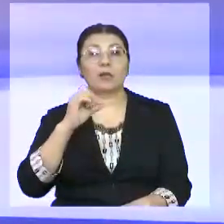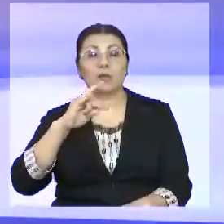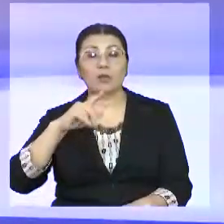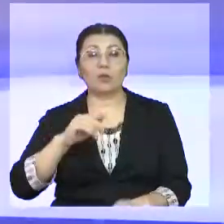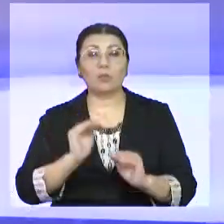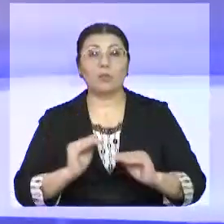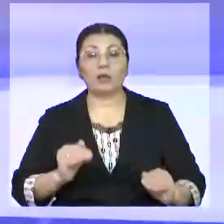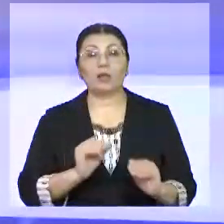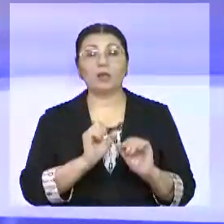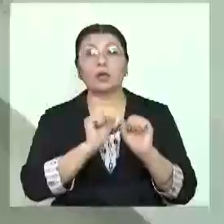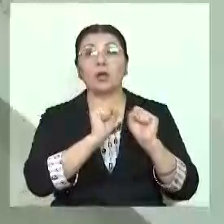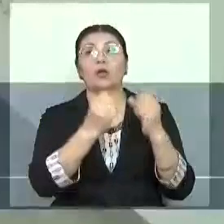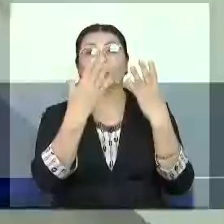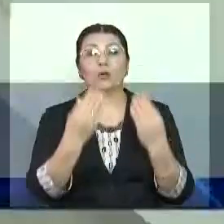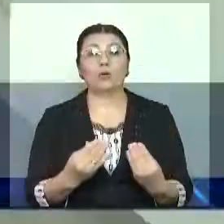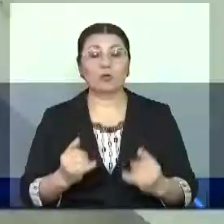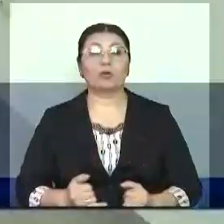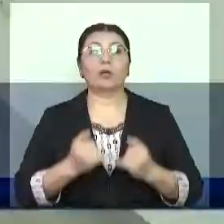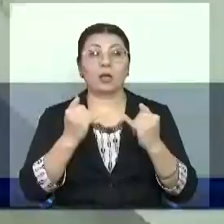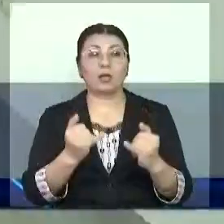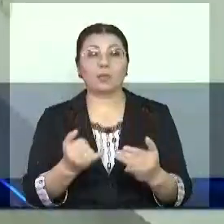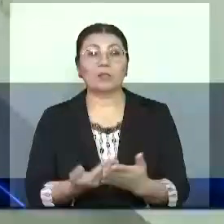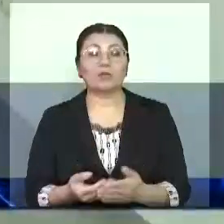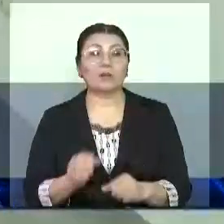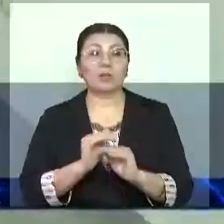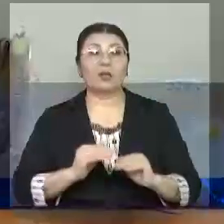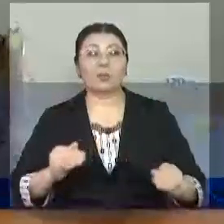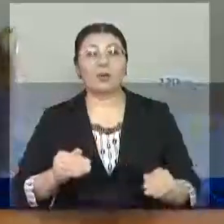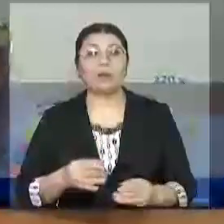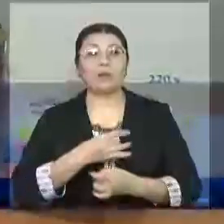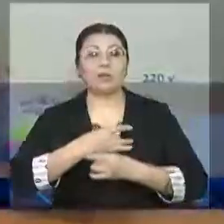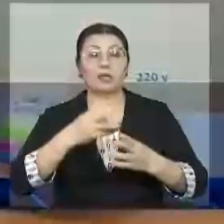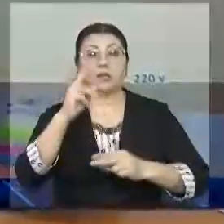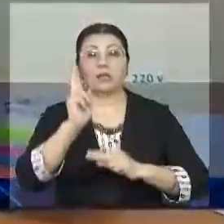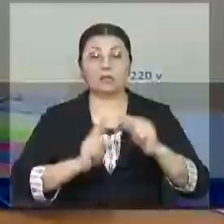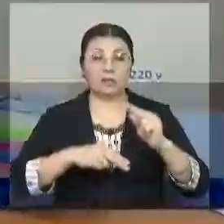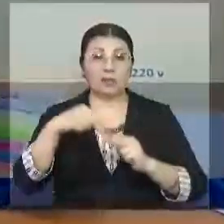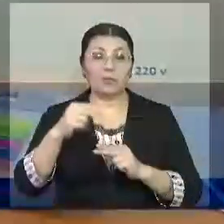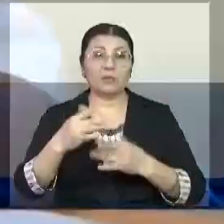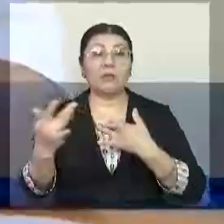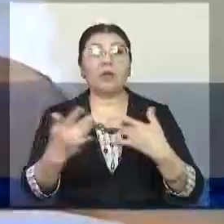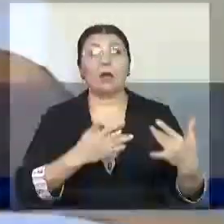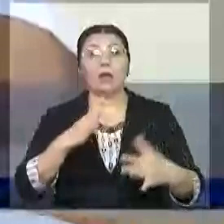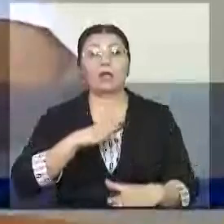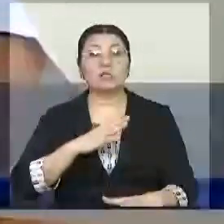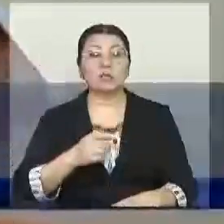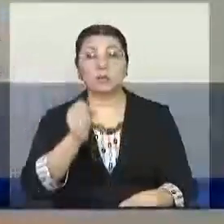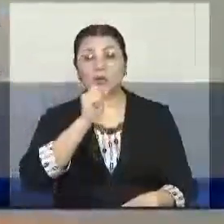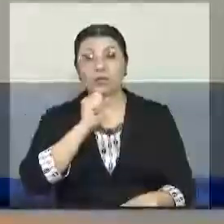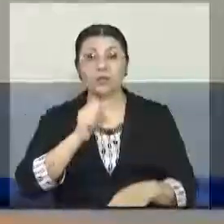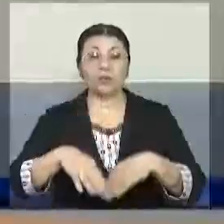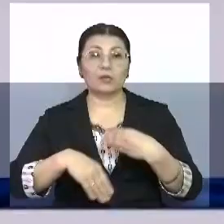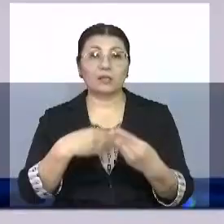балаларды қорғау күніне орай ұйымдастырылған. Мұнда келген бүлдіршіндерге мерекелік көңіл күй ретінде концерт қойылып, балмұздақтар